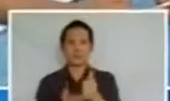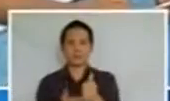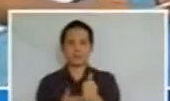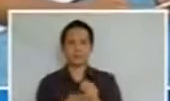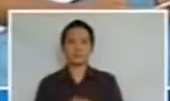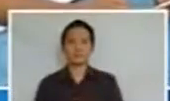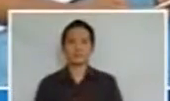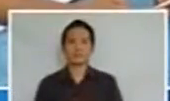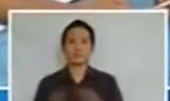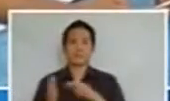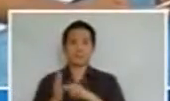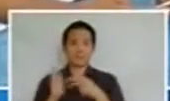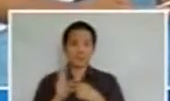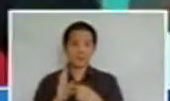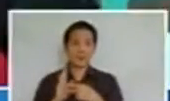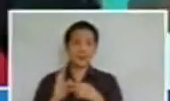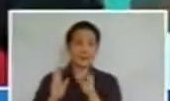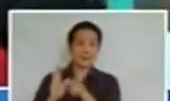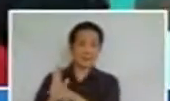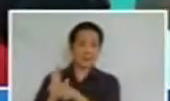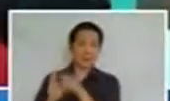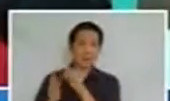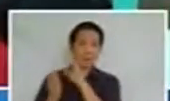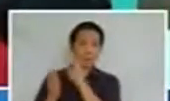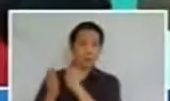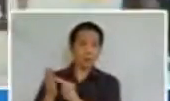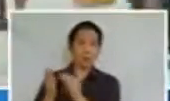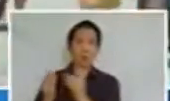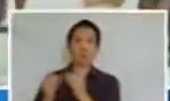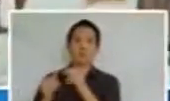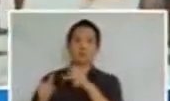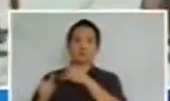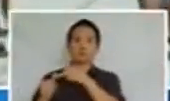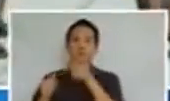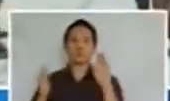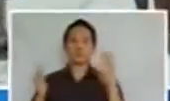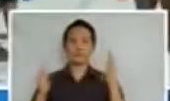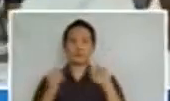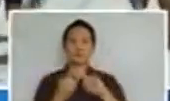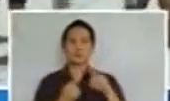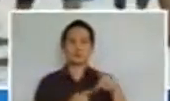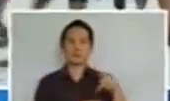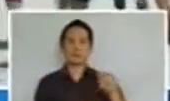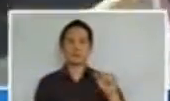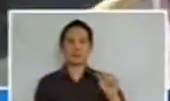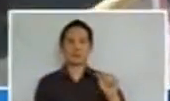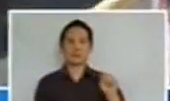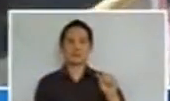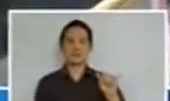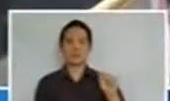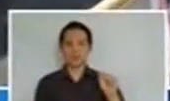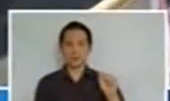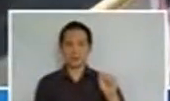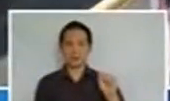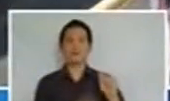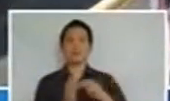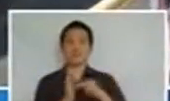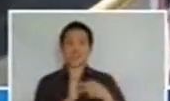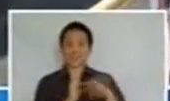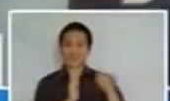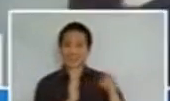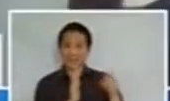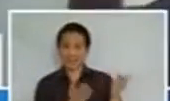mga kababayan na stranded dito sa Maynila. And pagdating ng panahon, natapos na itong mga problema